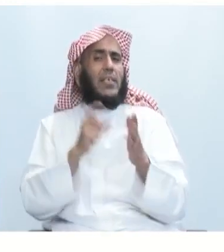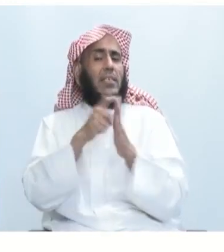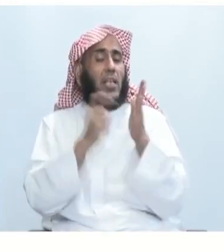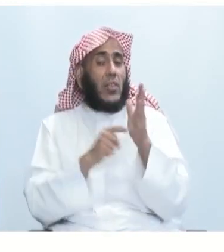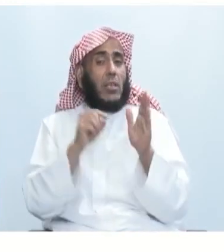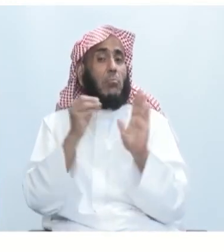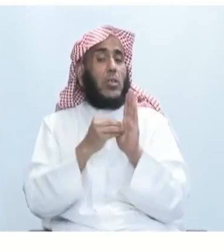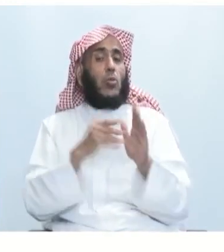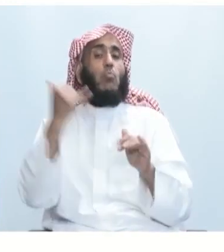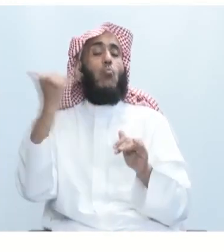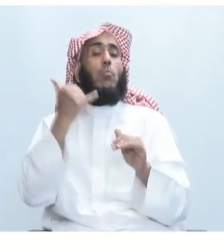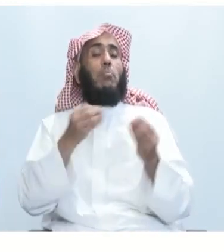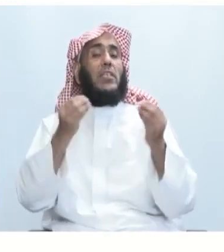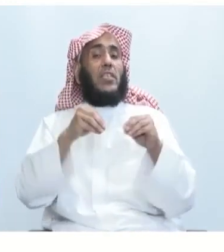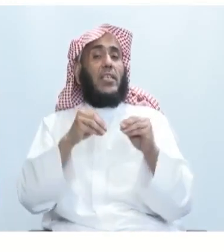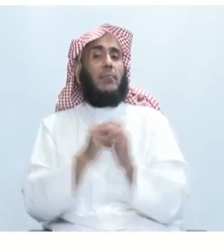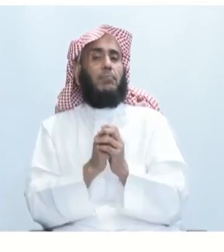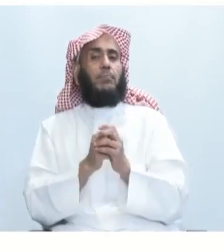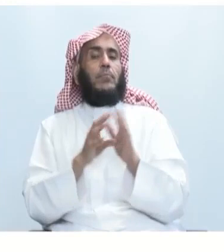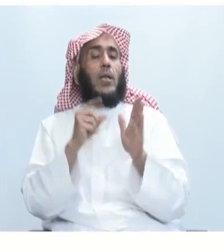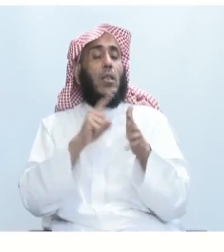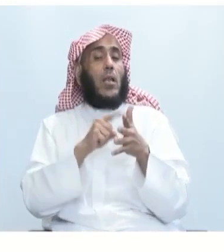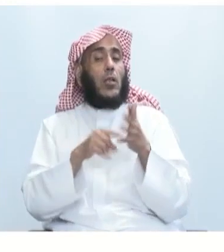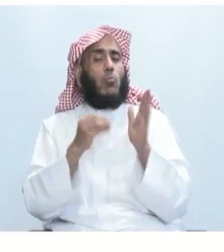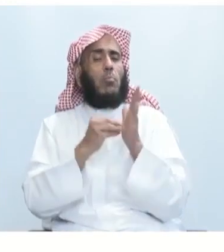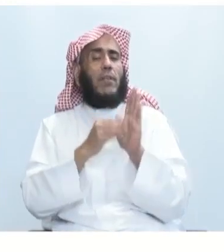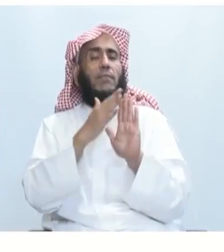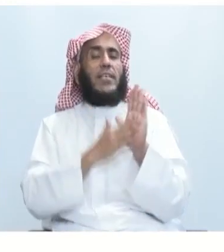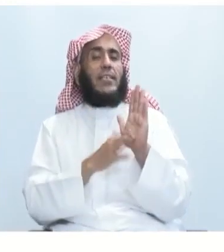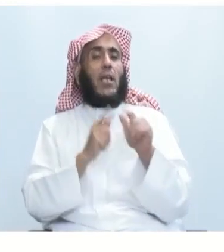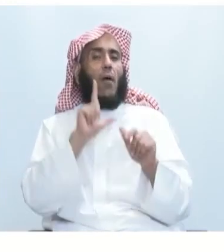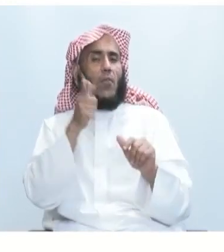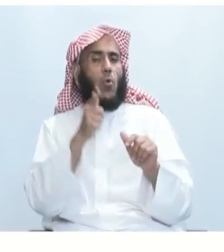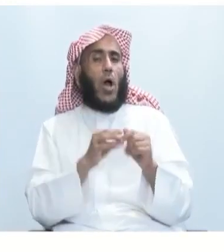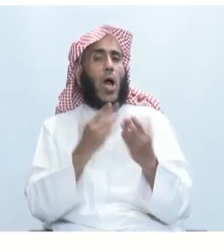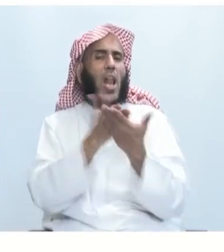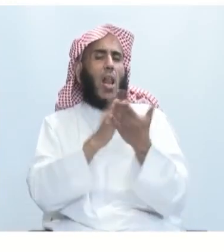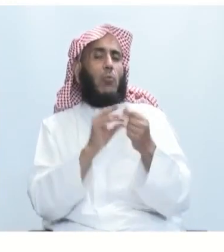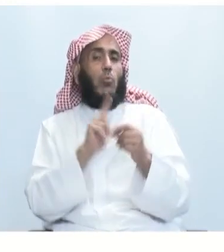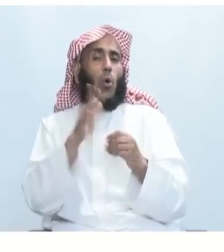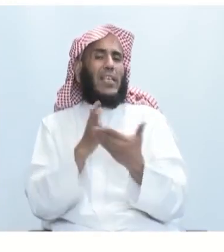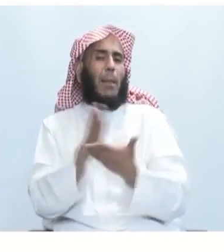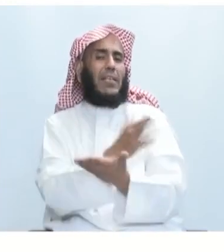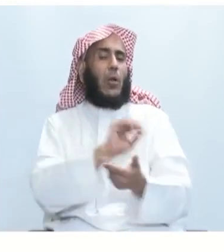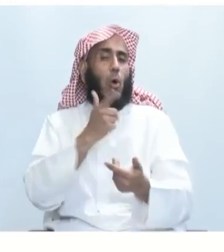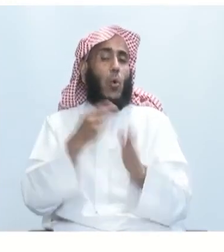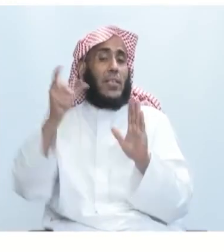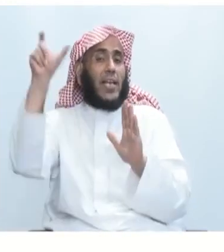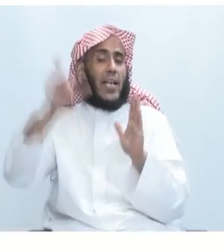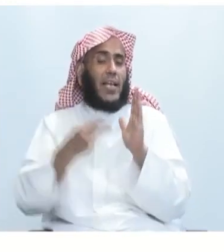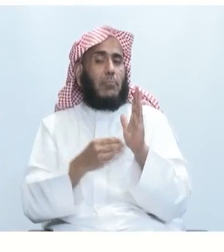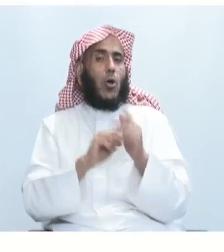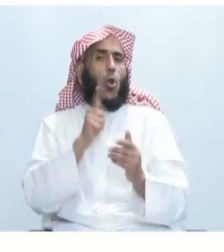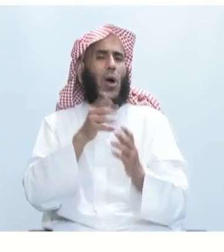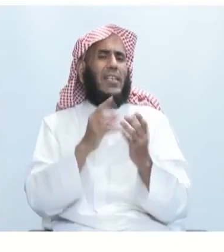النص هذه مهمه جدا لهذه العناصر المهمه في النص كذلك في اللغه المعجم لغه المجال ولغه الكاتب